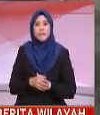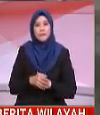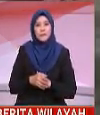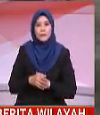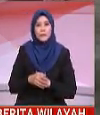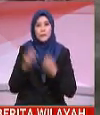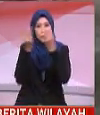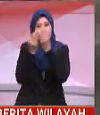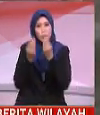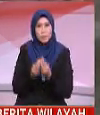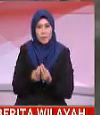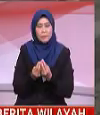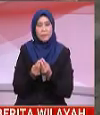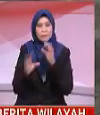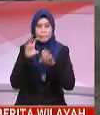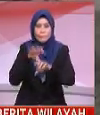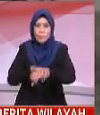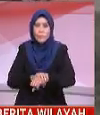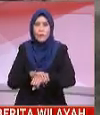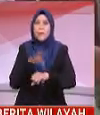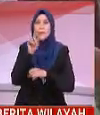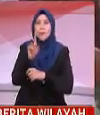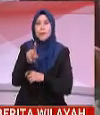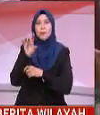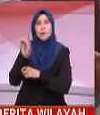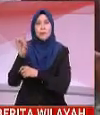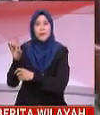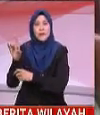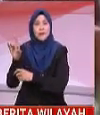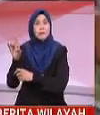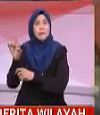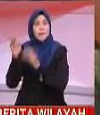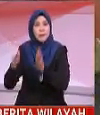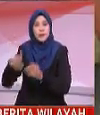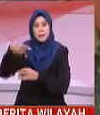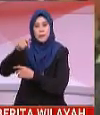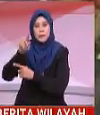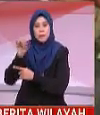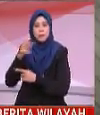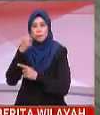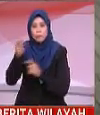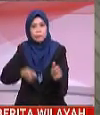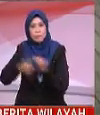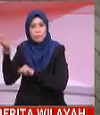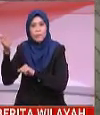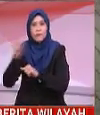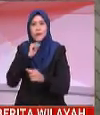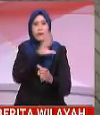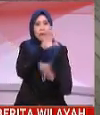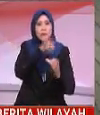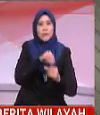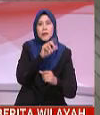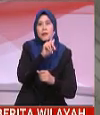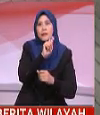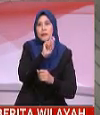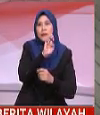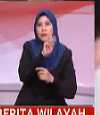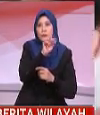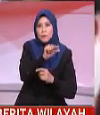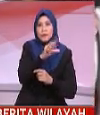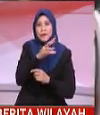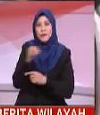Daripada jumlah itu, seramai 188 parti telah diusir iaitu kemasukan tidak melibatkan tekong. Manakala